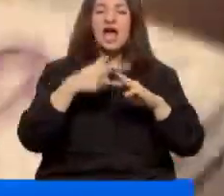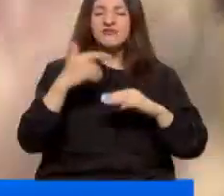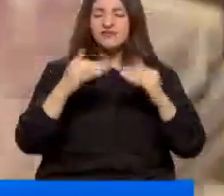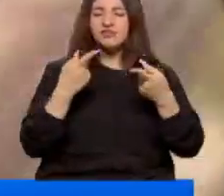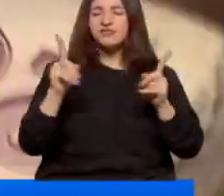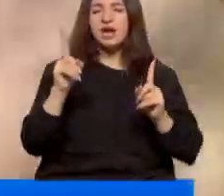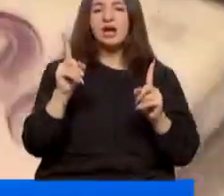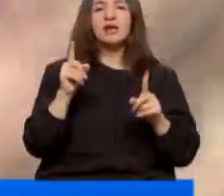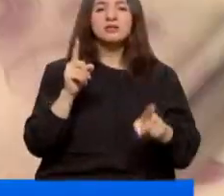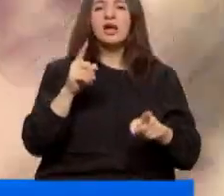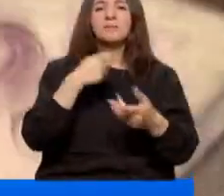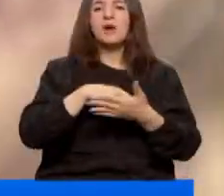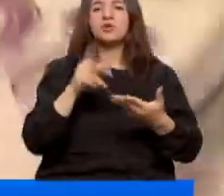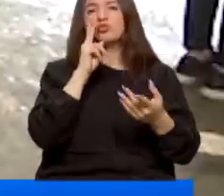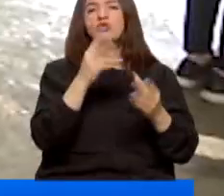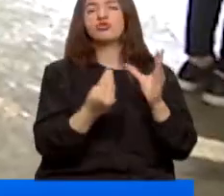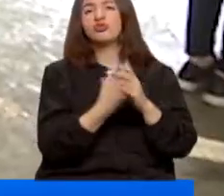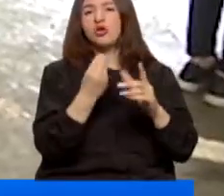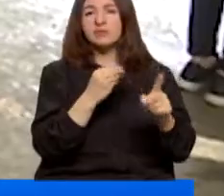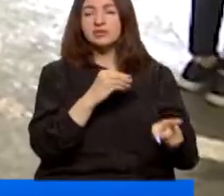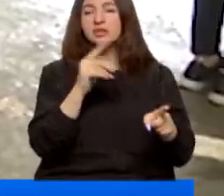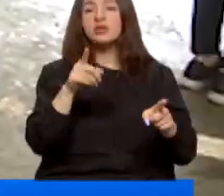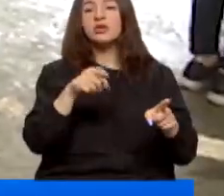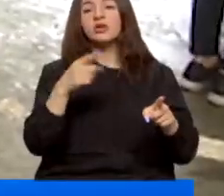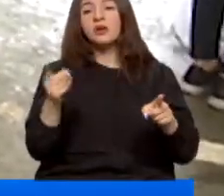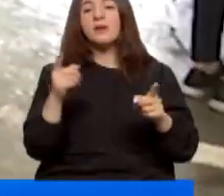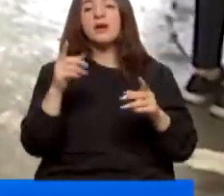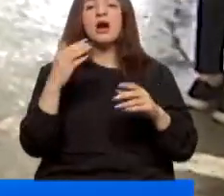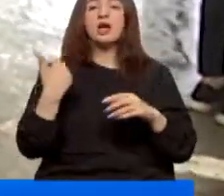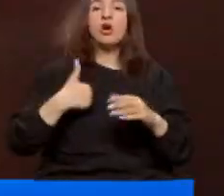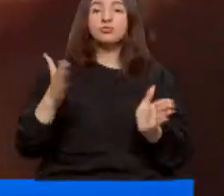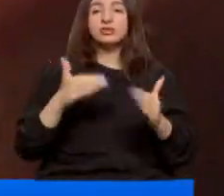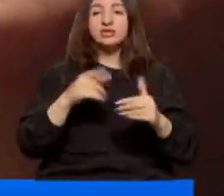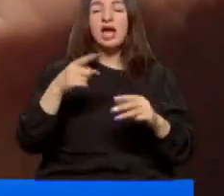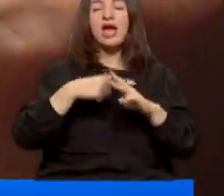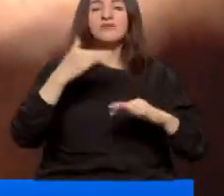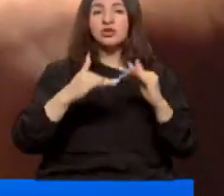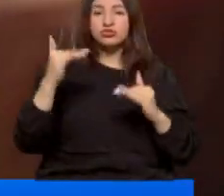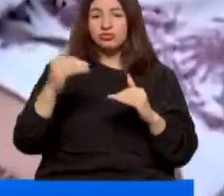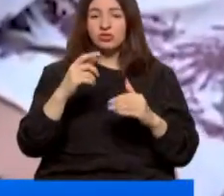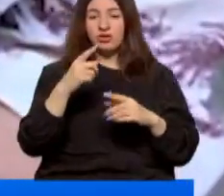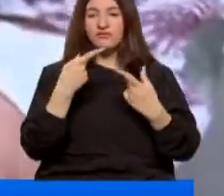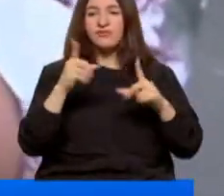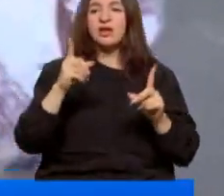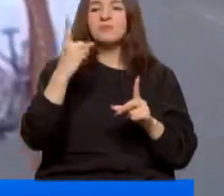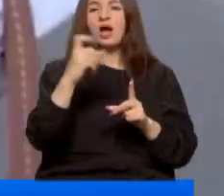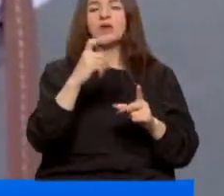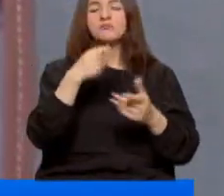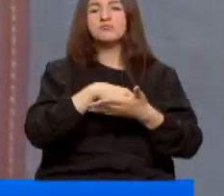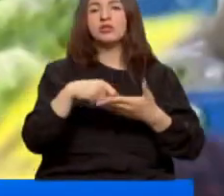maaşlara yansıtılmasını. Türkiye Kamusen Başkanı Önder Kahveci de enflasyon farklarının aylık maaşlara yansıtılmasını talep